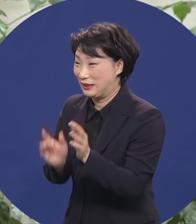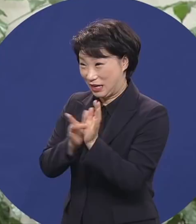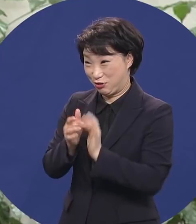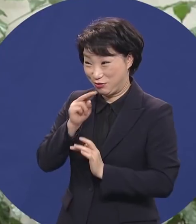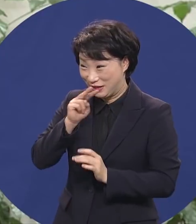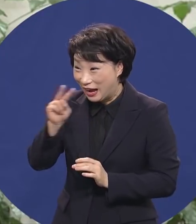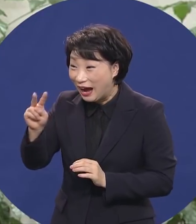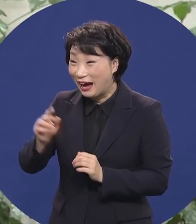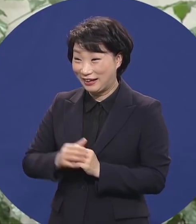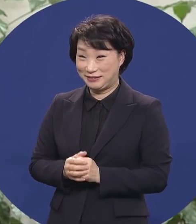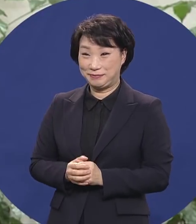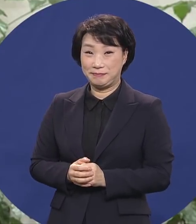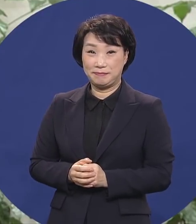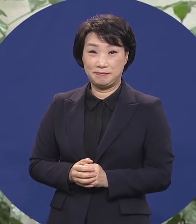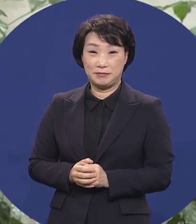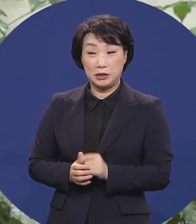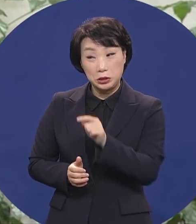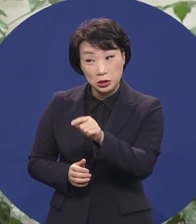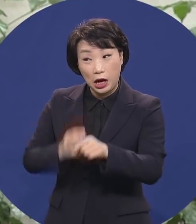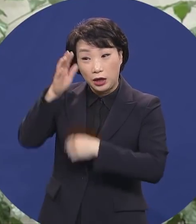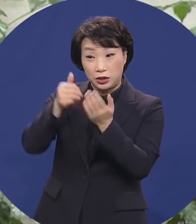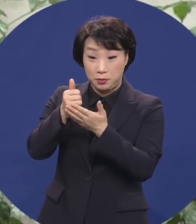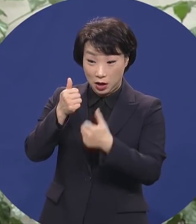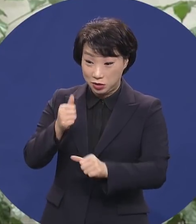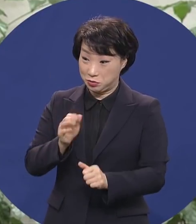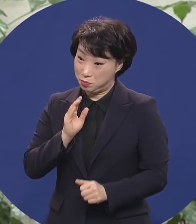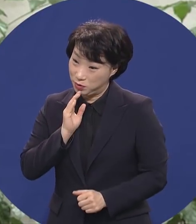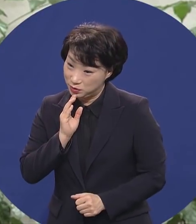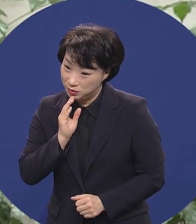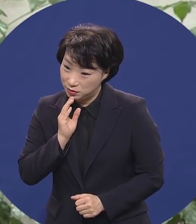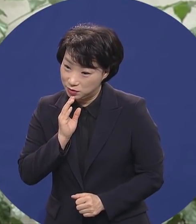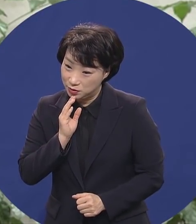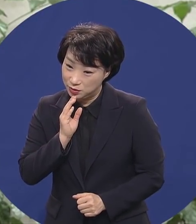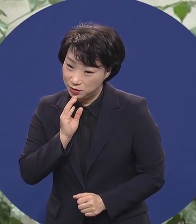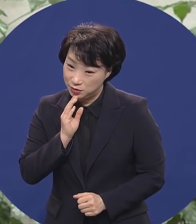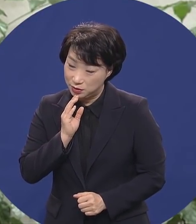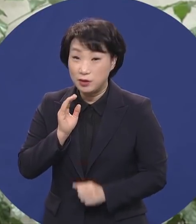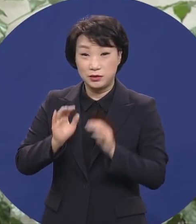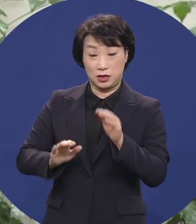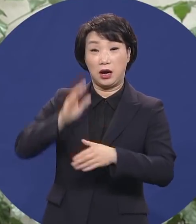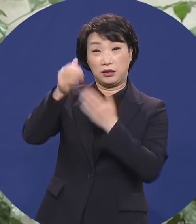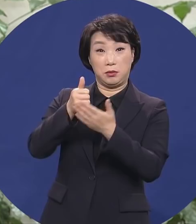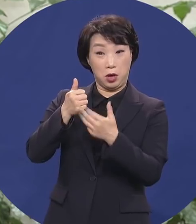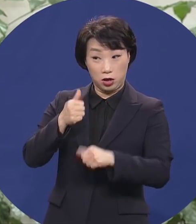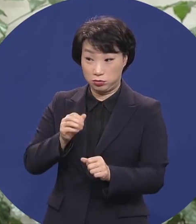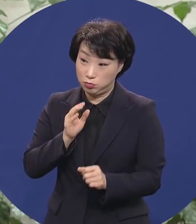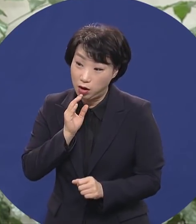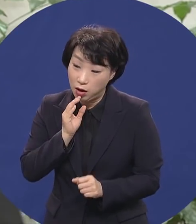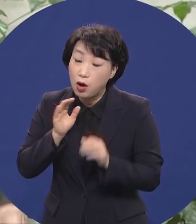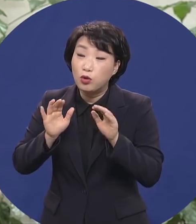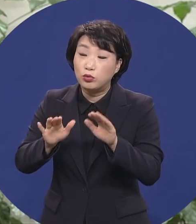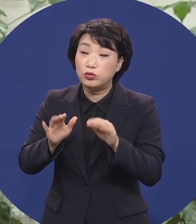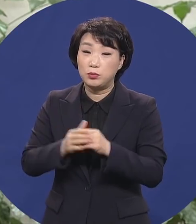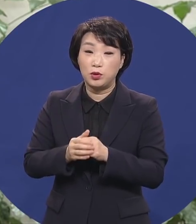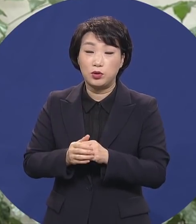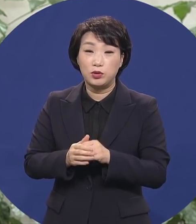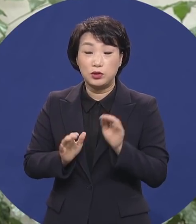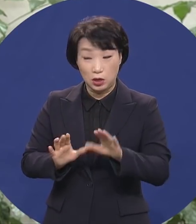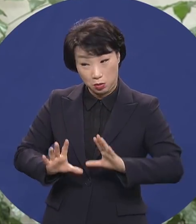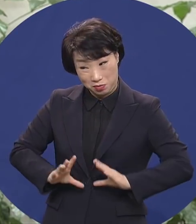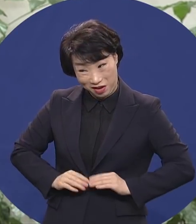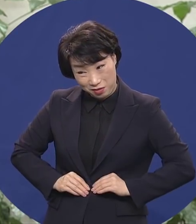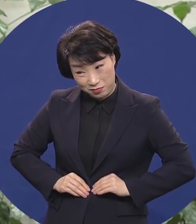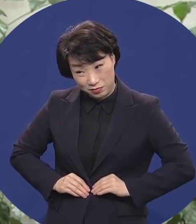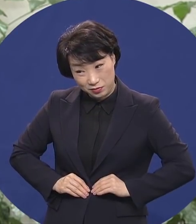예수야, 네가 하나님의 아들 맞지? 하나님의 아들이거든. 너